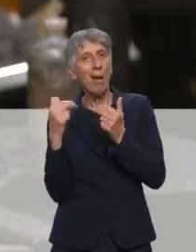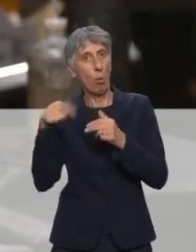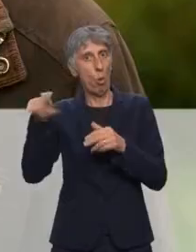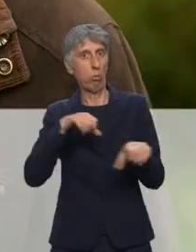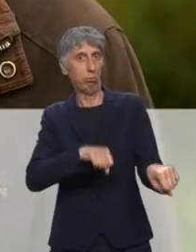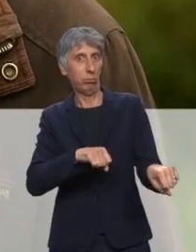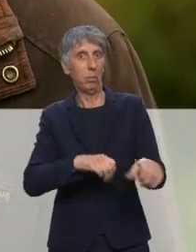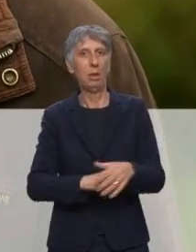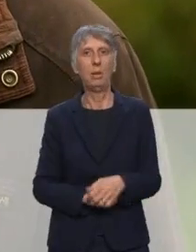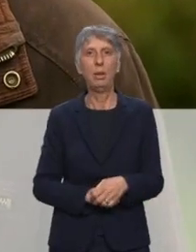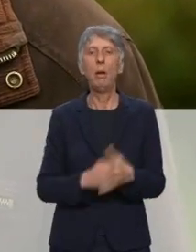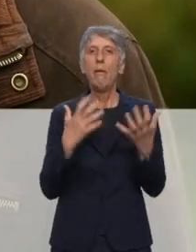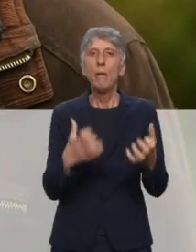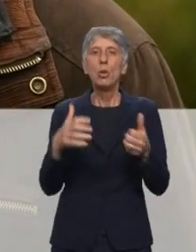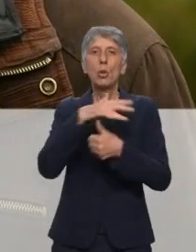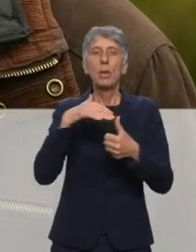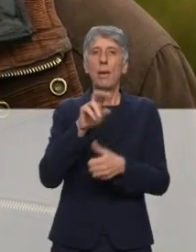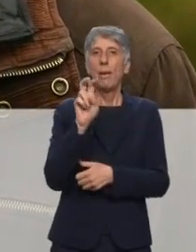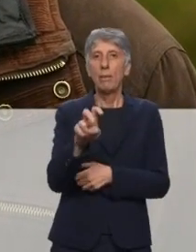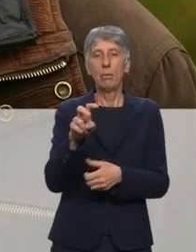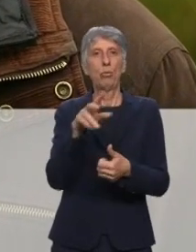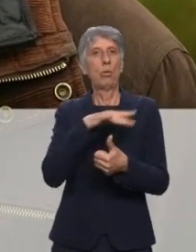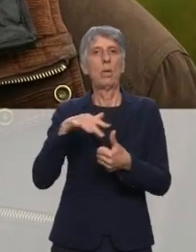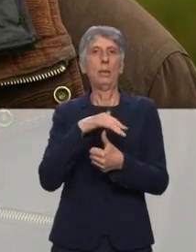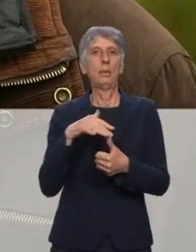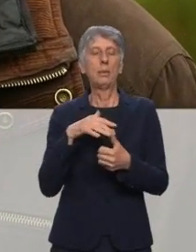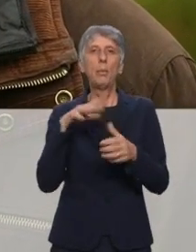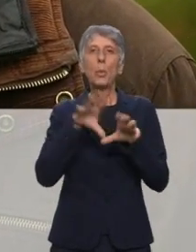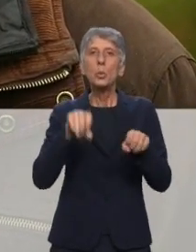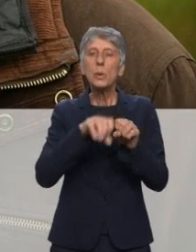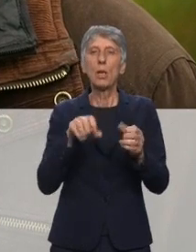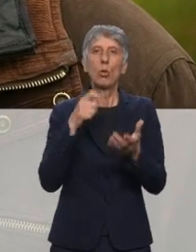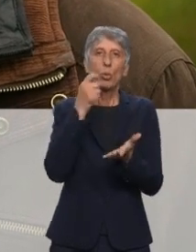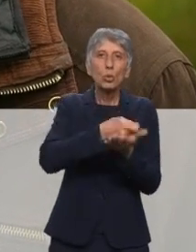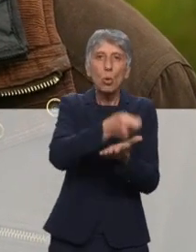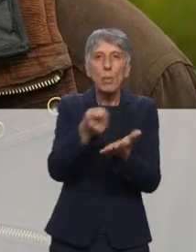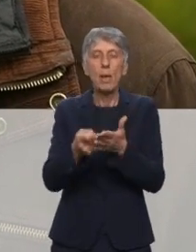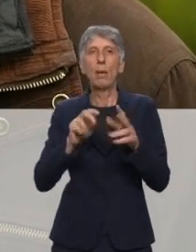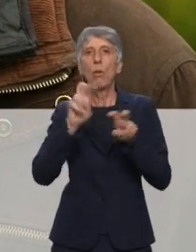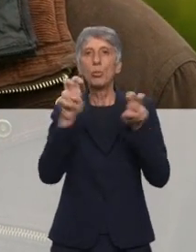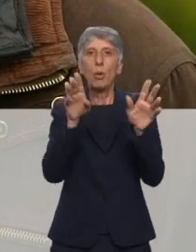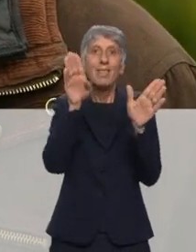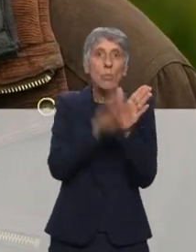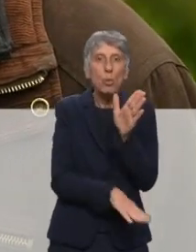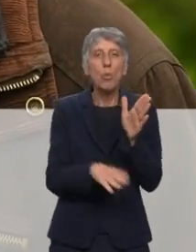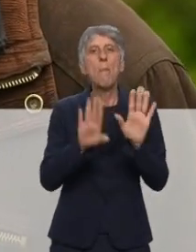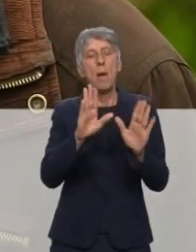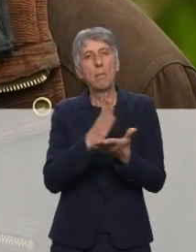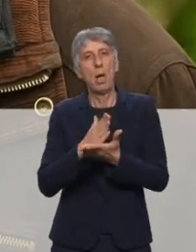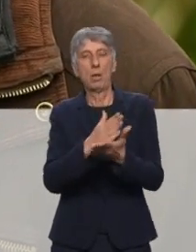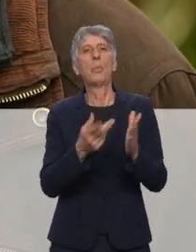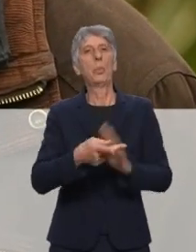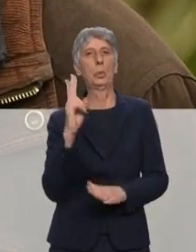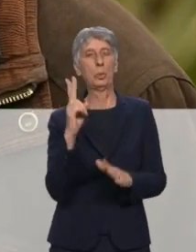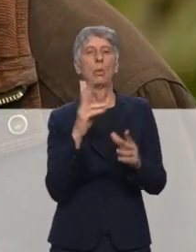laisseront pas faire. Nous voulons une société éco-socialiste qui implique de produire, consommer, transporter moins, mais de partager plus